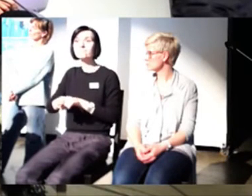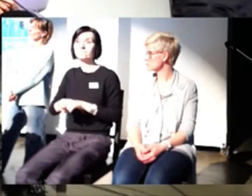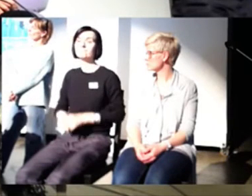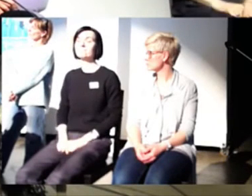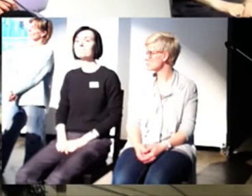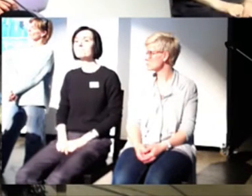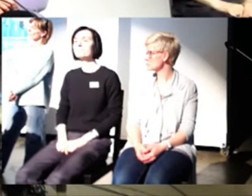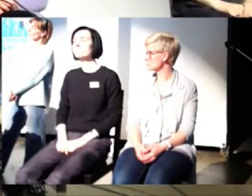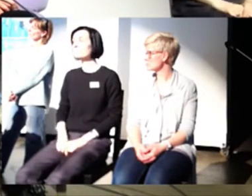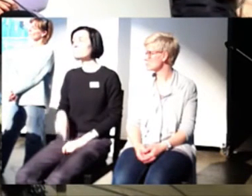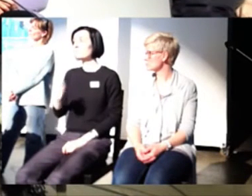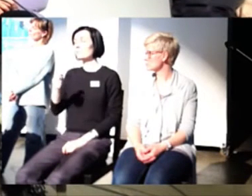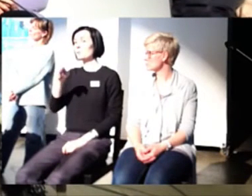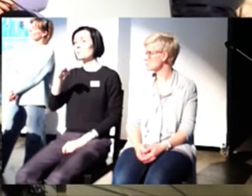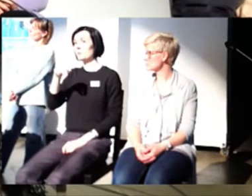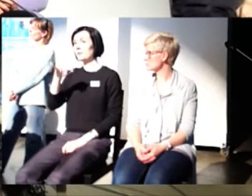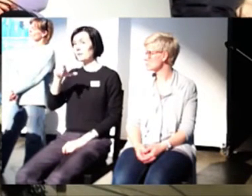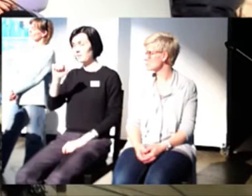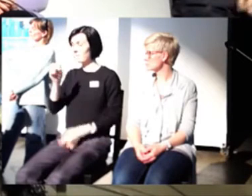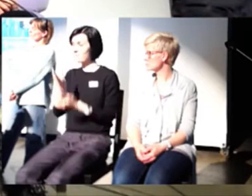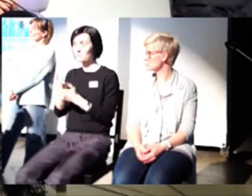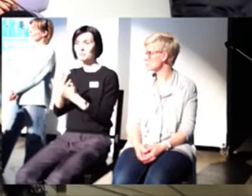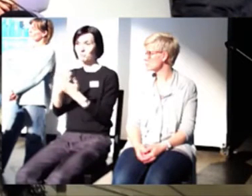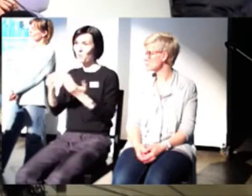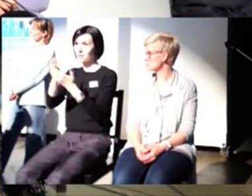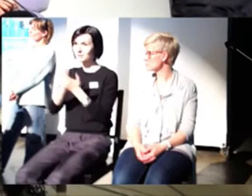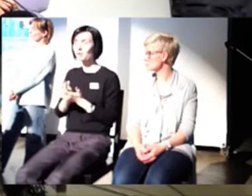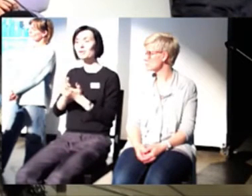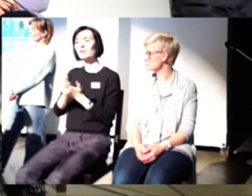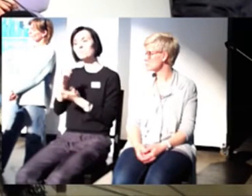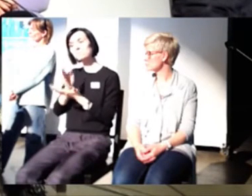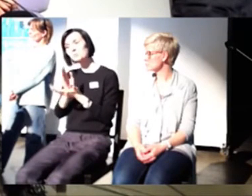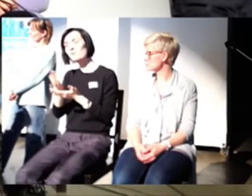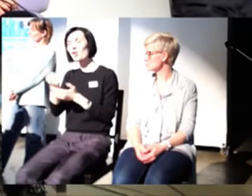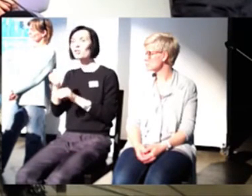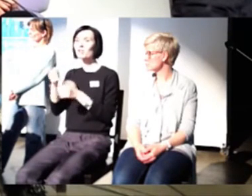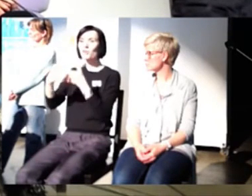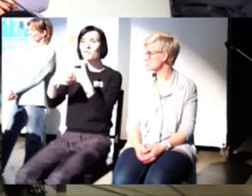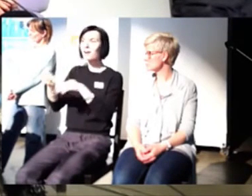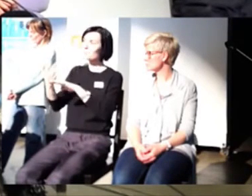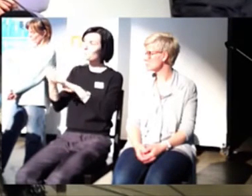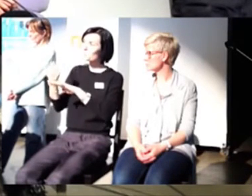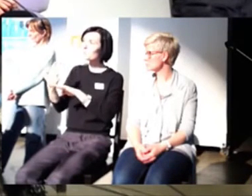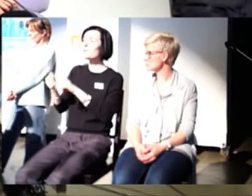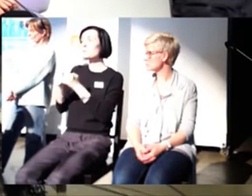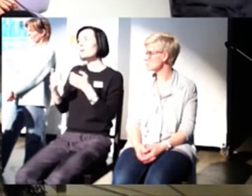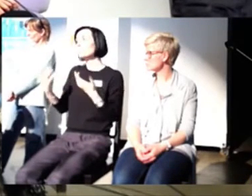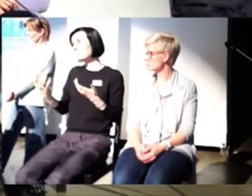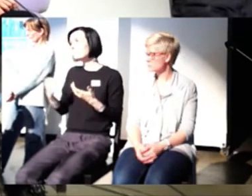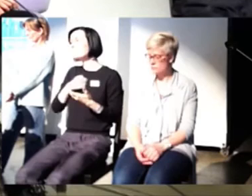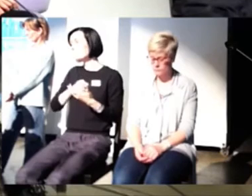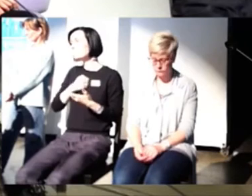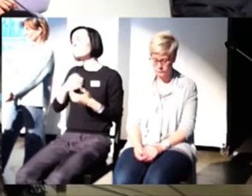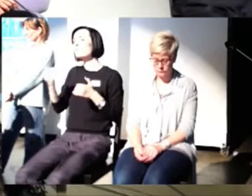Täällä kyllä olisi ollut muutakin annettavaa myös kivoja kuvia PowerPointin kautta, mutta meidän pitää vaan kokoontua